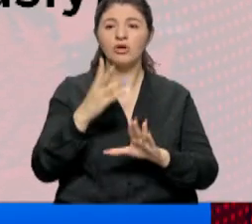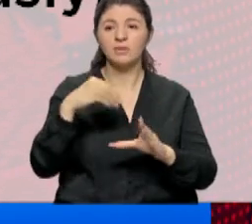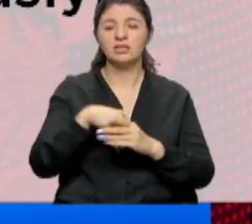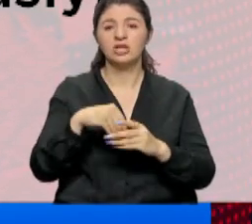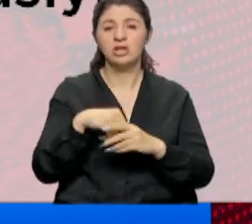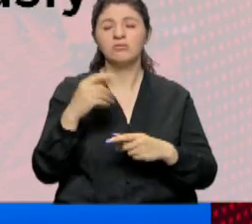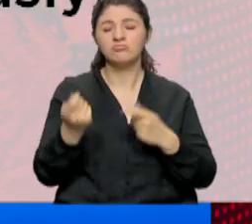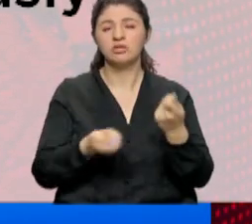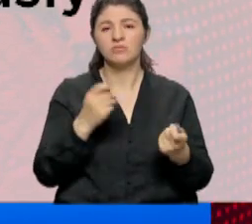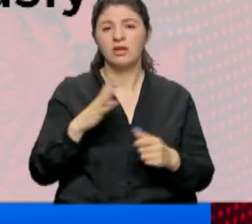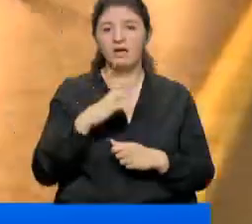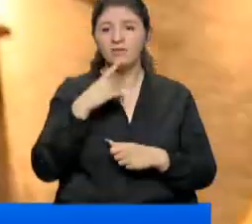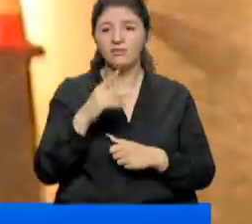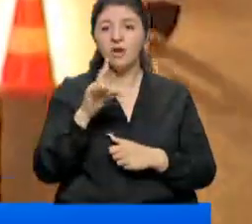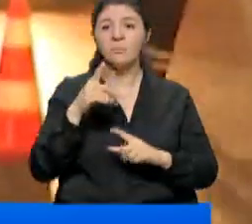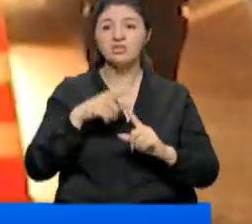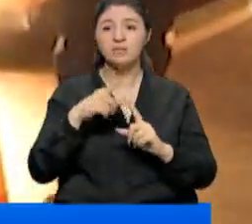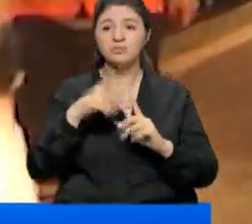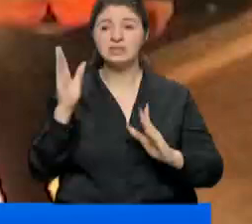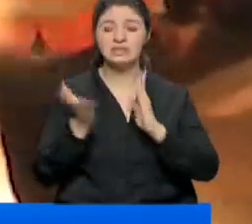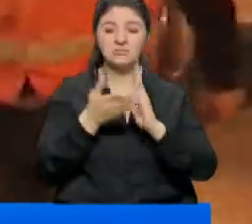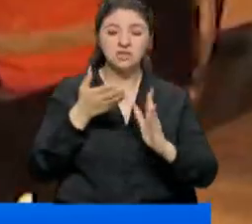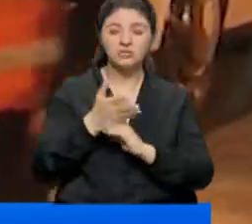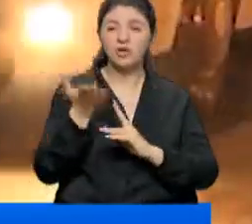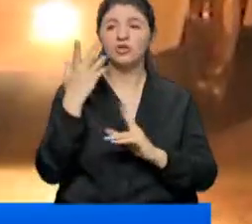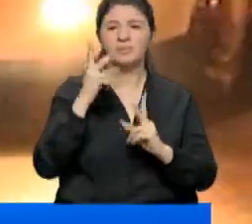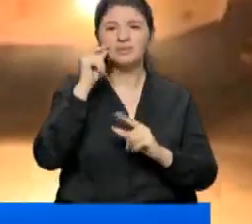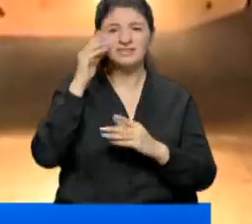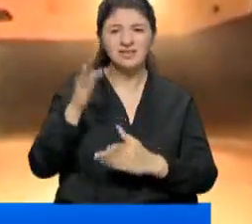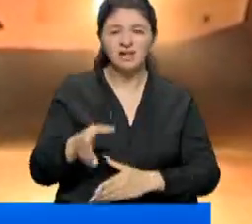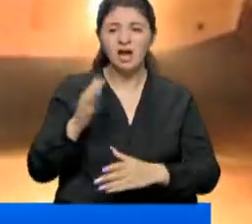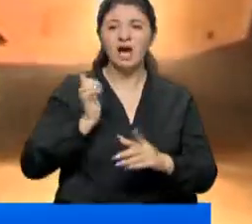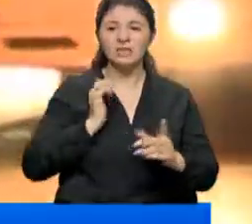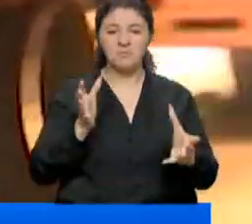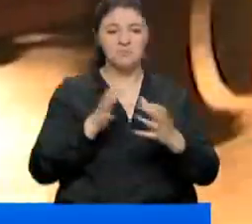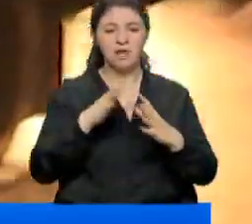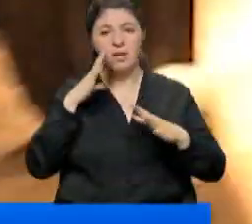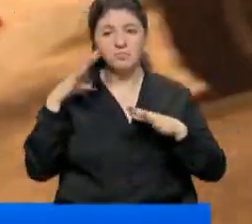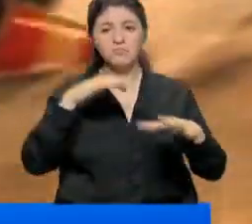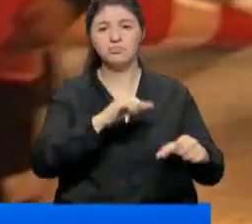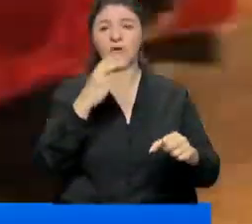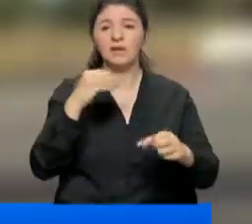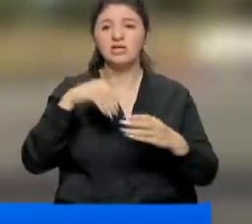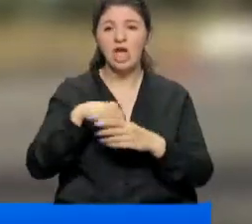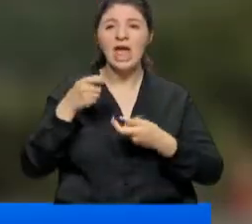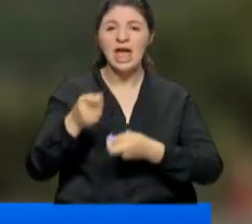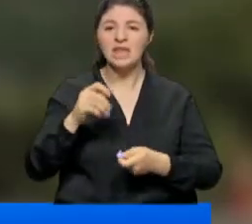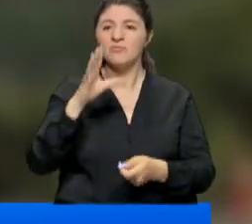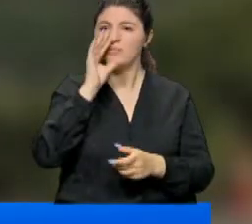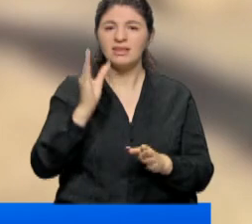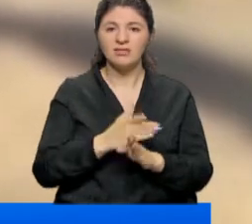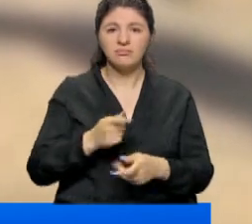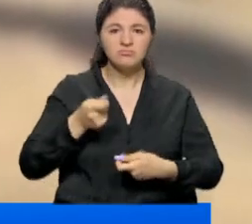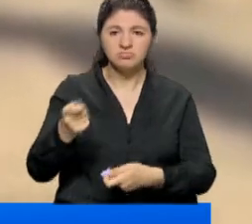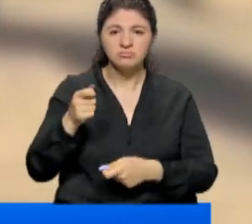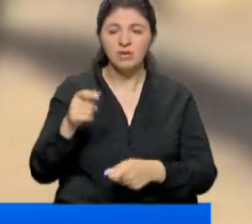durdurulması ile ilgili çalışmalar var dedi 15 Temmuz darbe girişiminde önce sivillerin askeri birlikleri ele geçirmesini yönelik eğitim kimlere